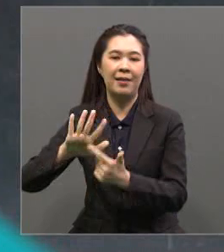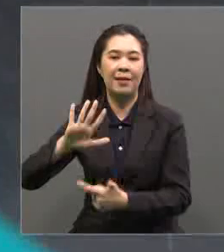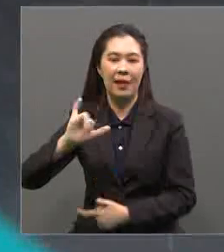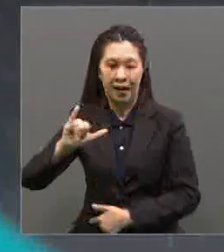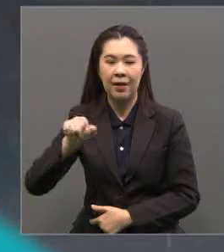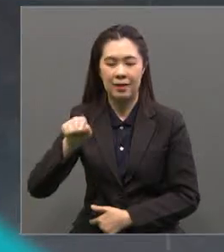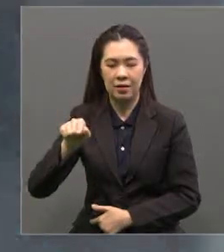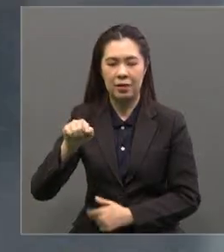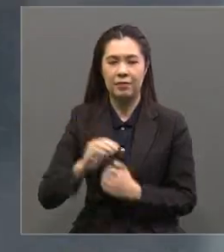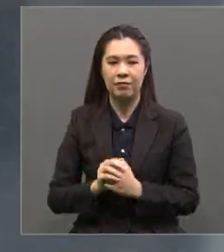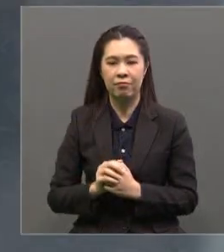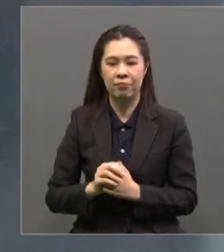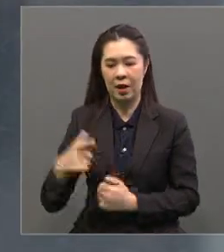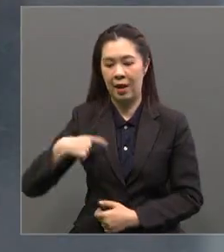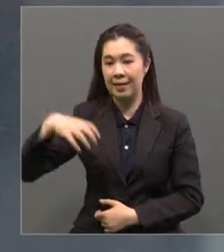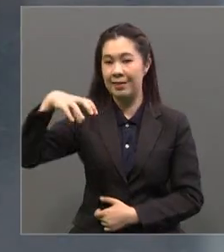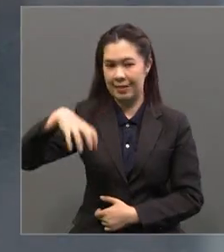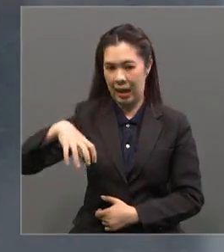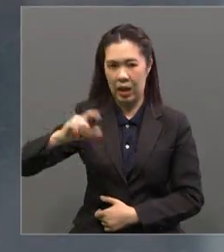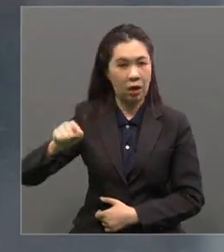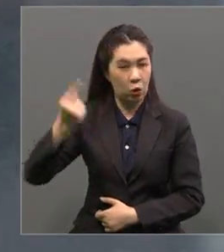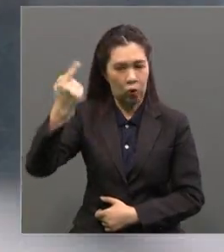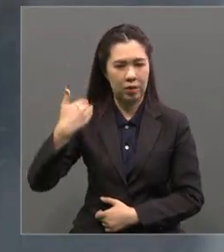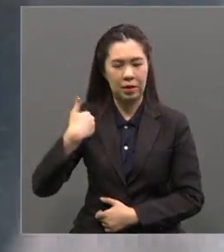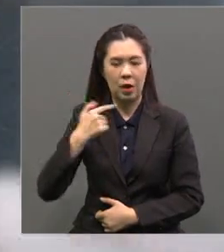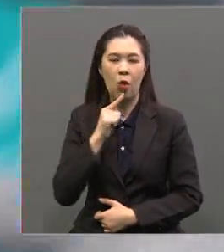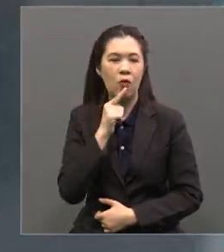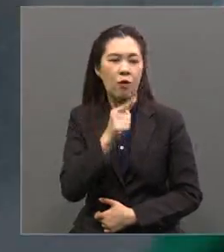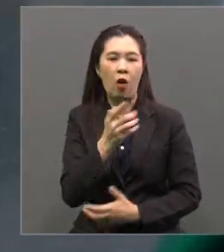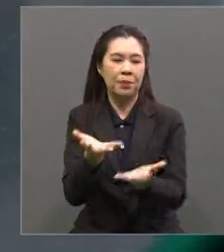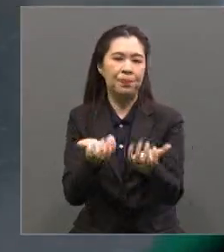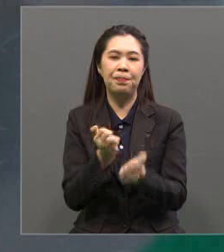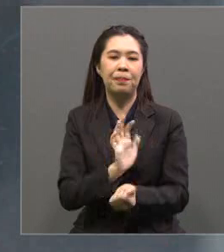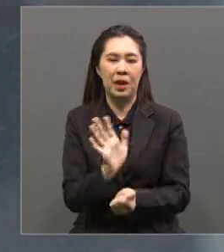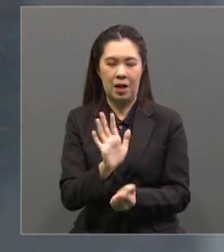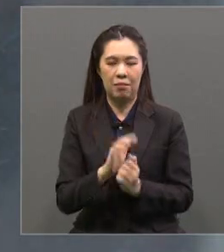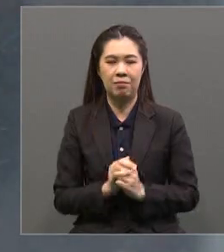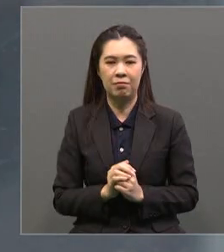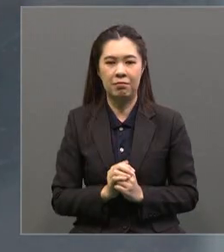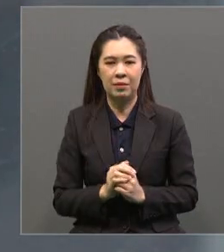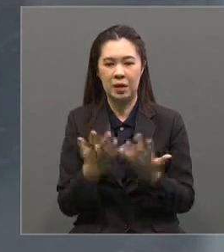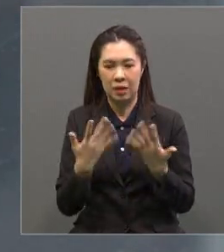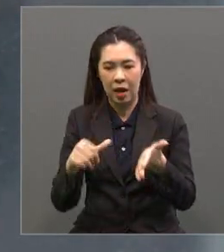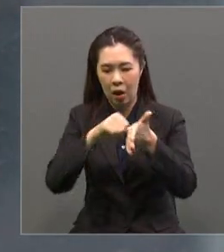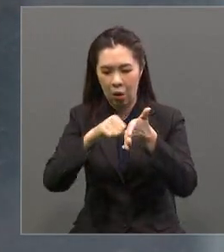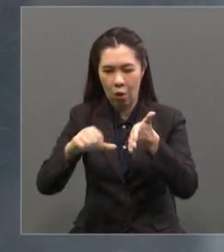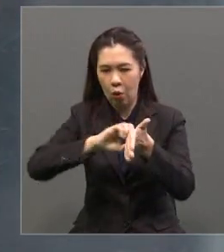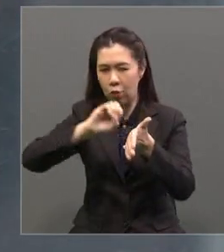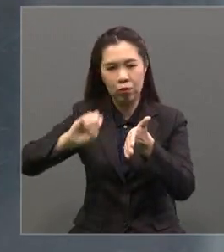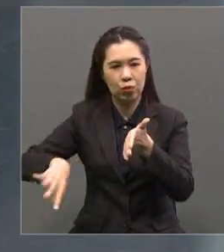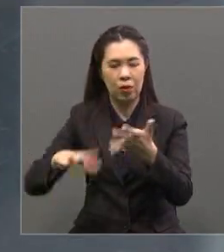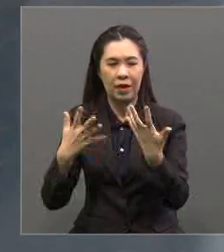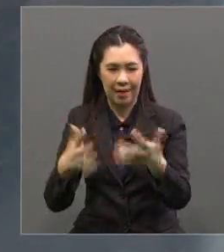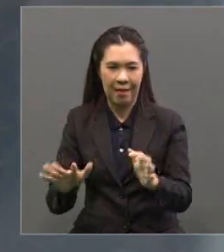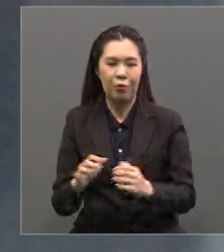หาก่อนหน้านี้ศาลปกครองชั้นต้นได้เคยมีคำสั่งไม่รับคำฟ้องไว้พิจารณาและจำหน่ายคดีออกจากสหรัฐระบบความ